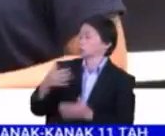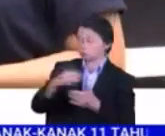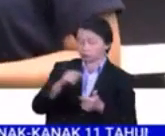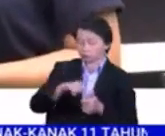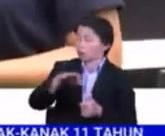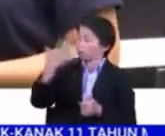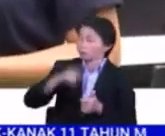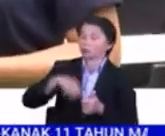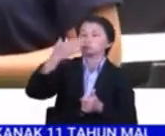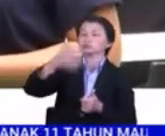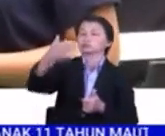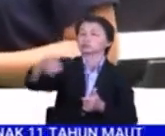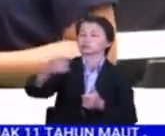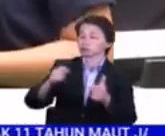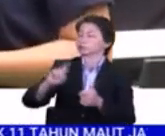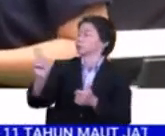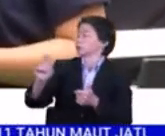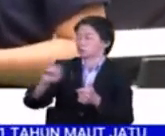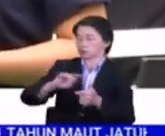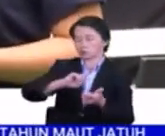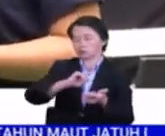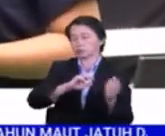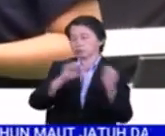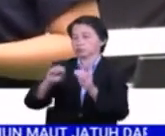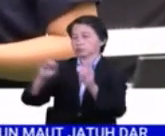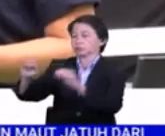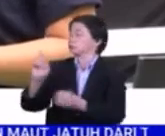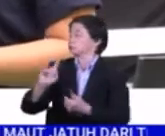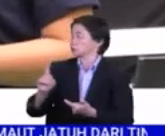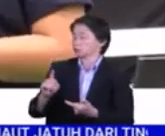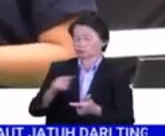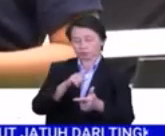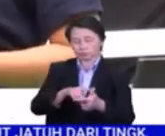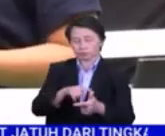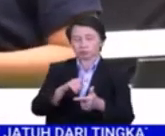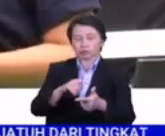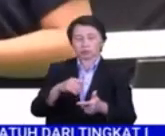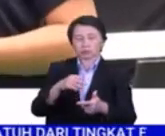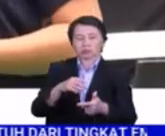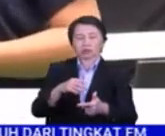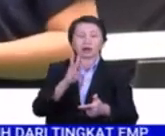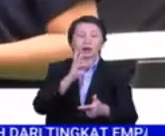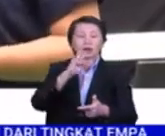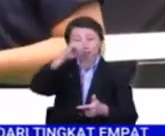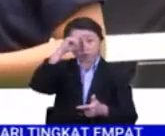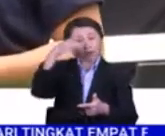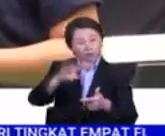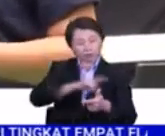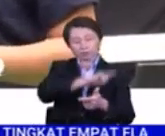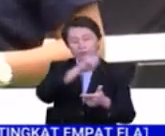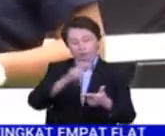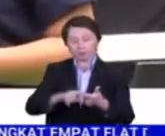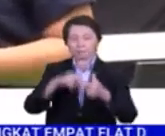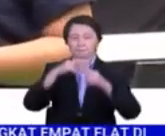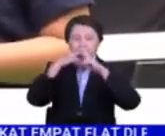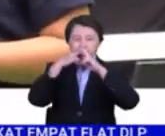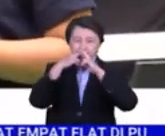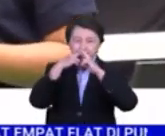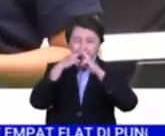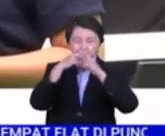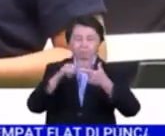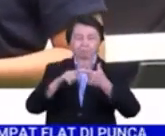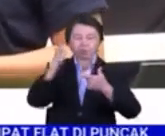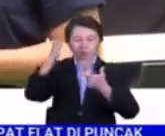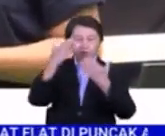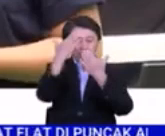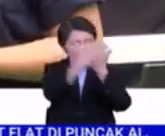ni dan fokus demografik untuk lokasi selepas ni? Okey, lokasi seterusnya adalah rahsia. Tapi kami akan adakan Riuh di